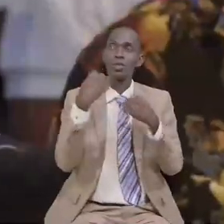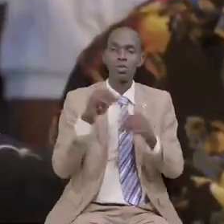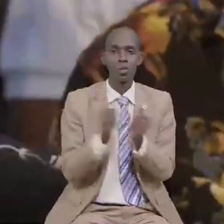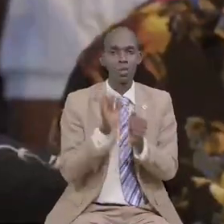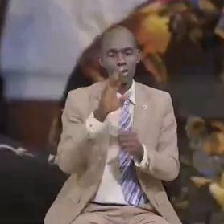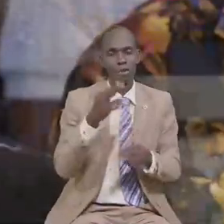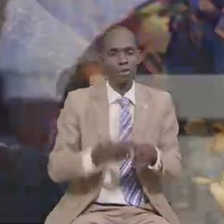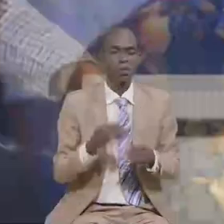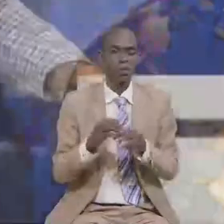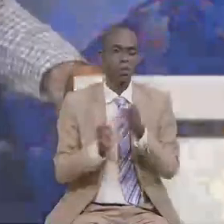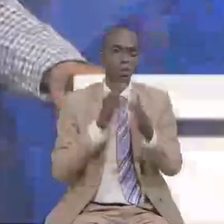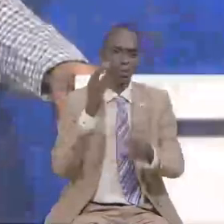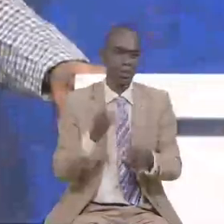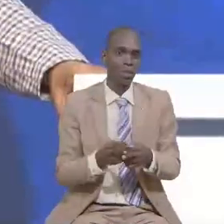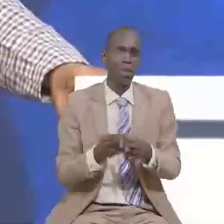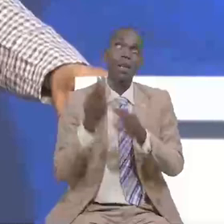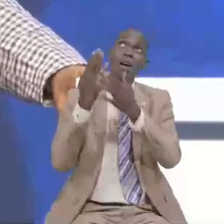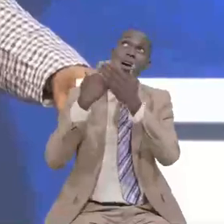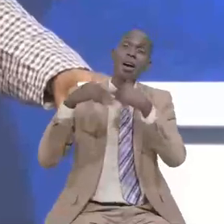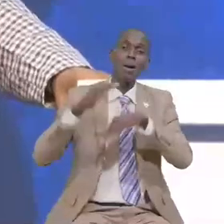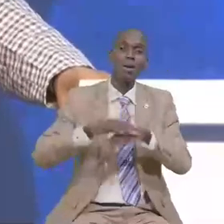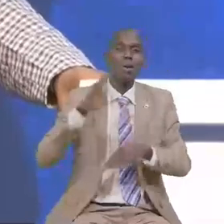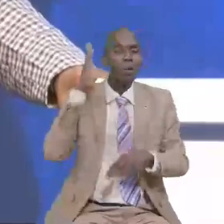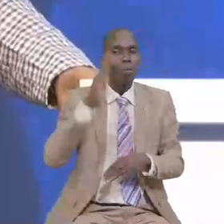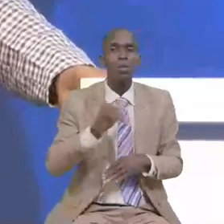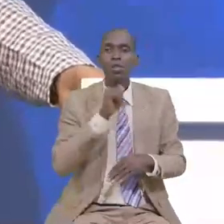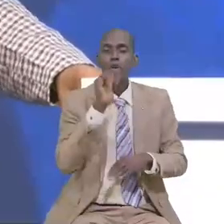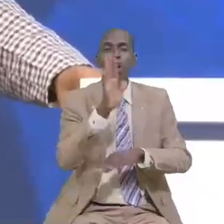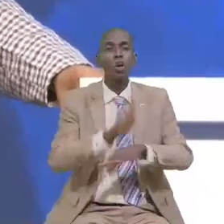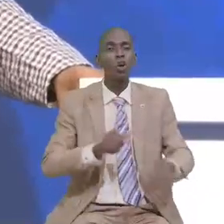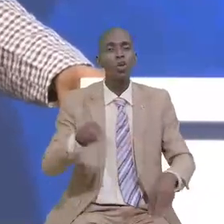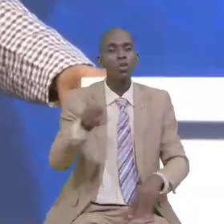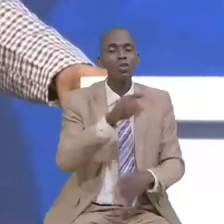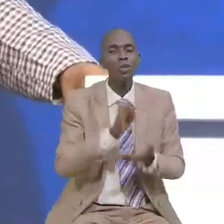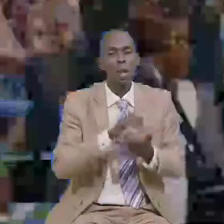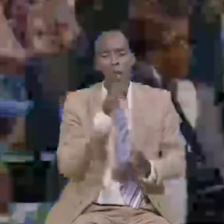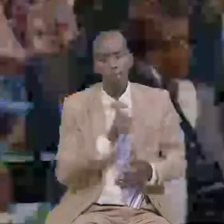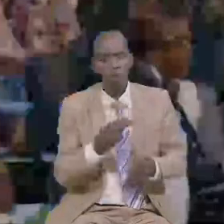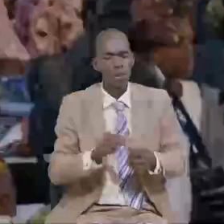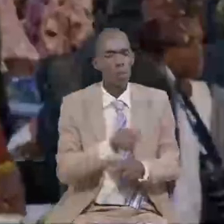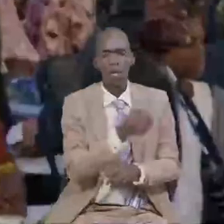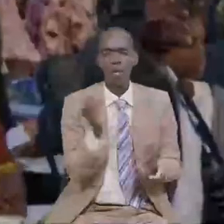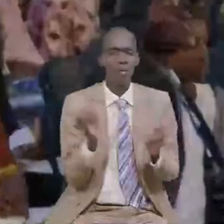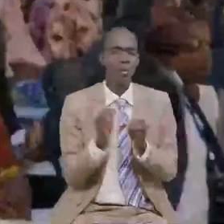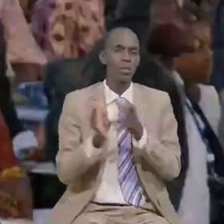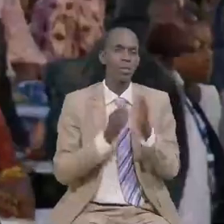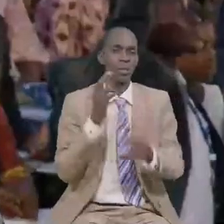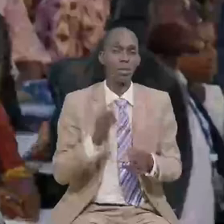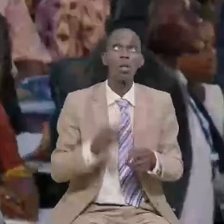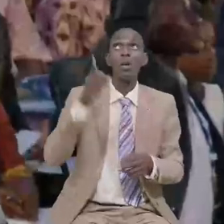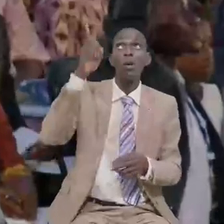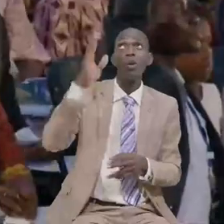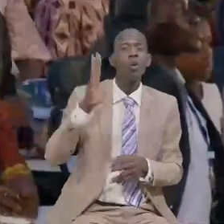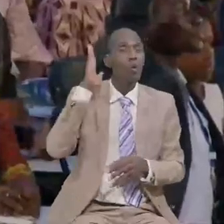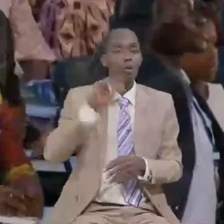roi viendra avec votre nom. Le ciel ne t'appellera plus le nom mauvais là. Dieu